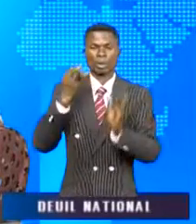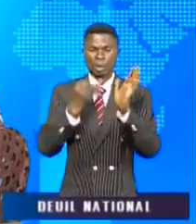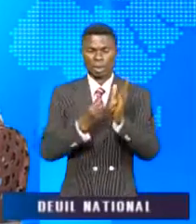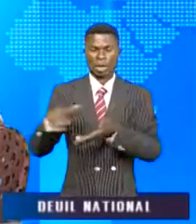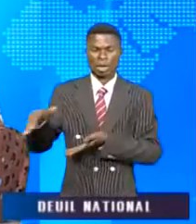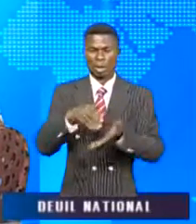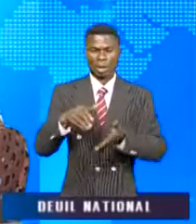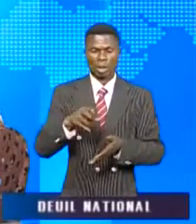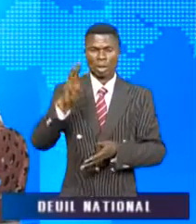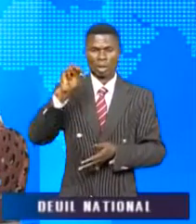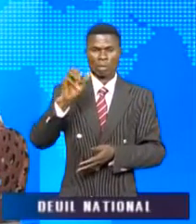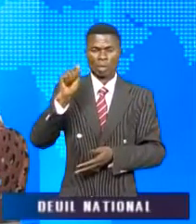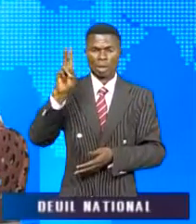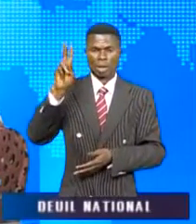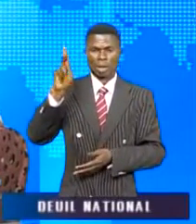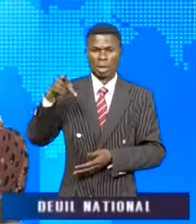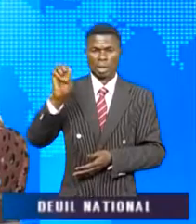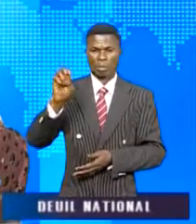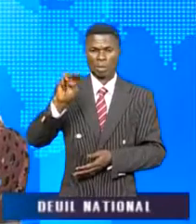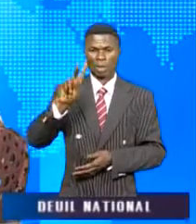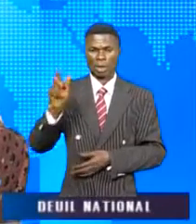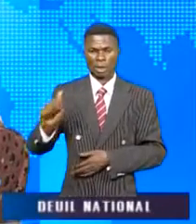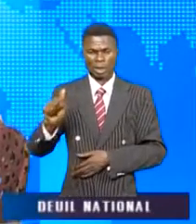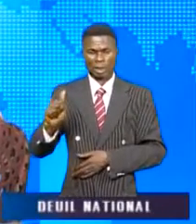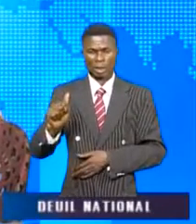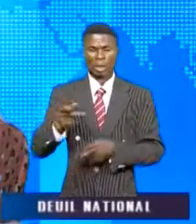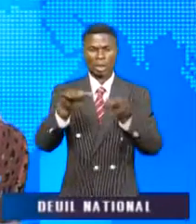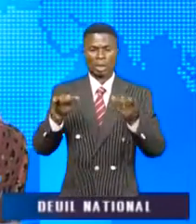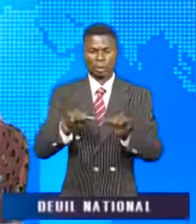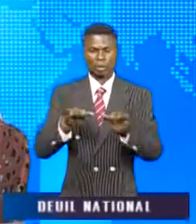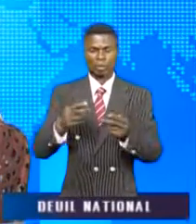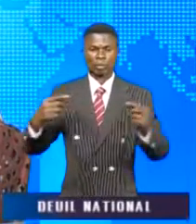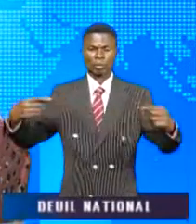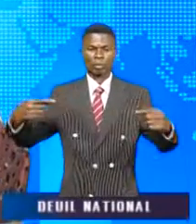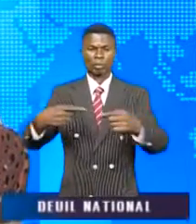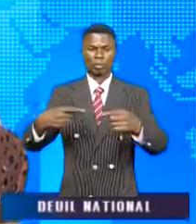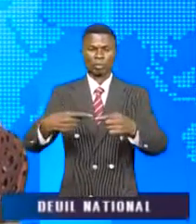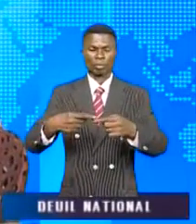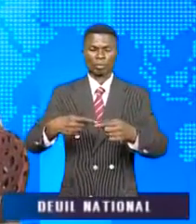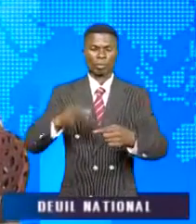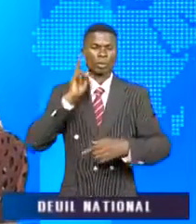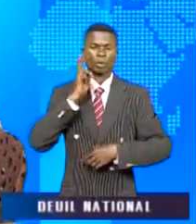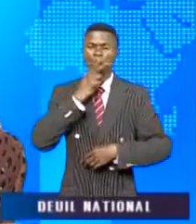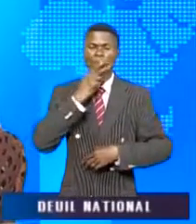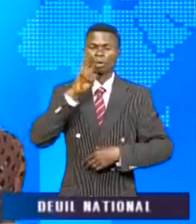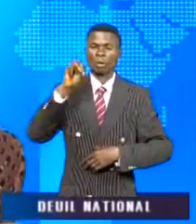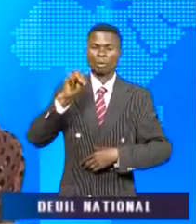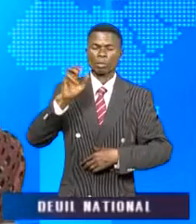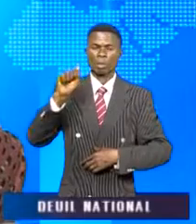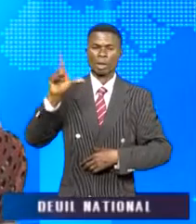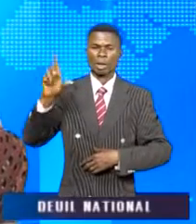avenue Mapinza, Kitambo Magasin, référence en diagonale de l'hôtel Malébo.